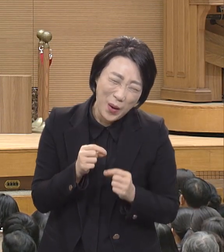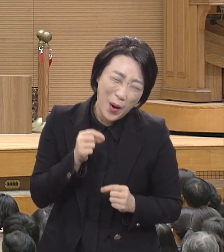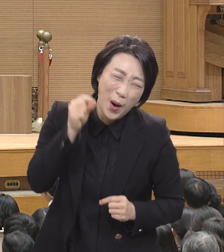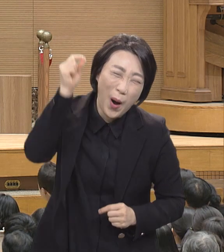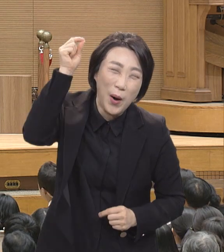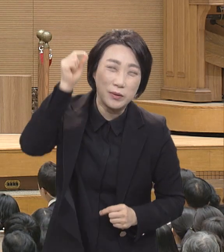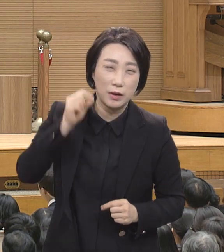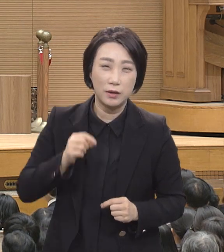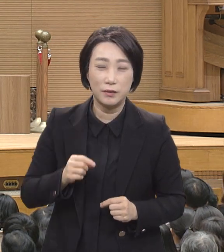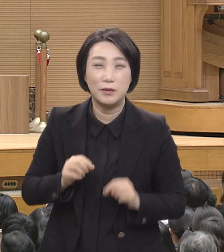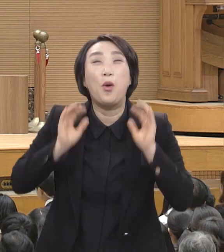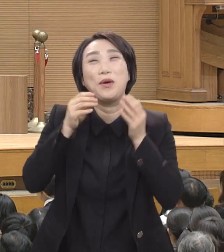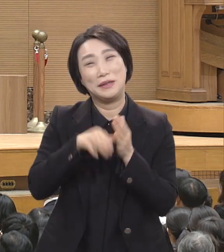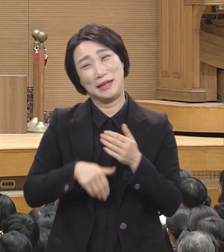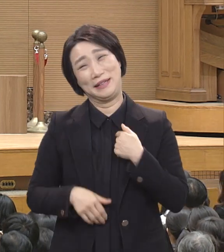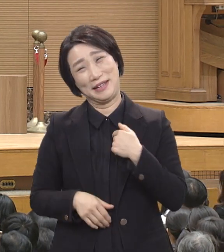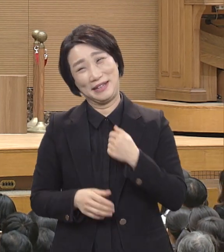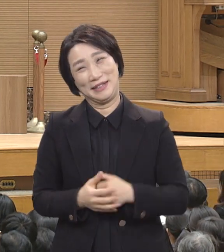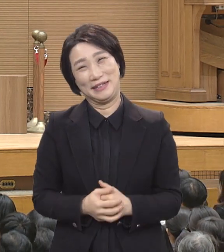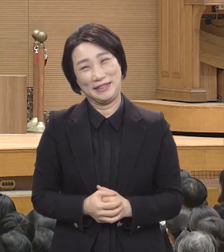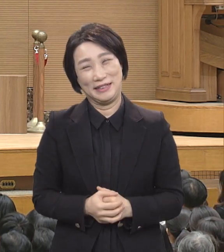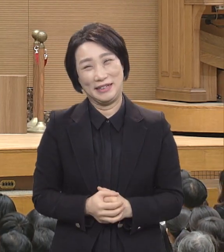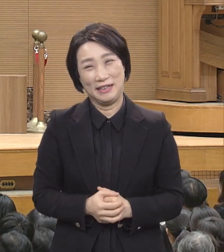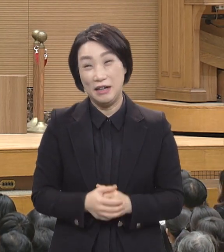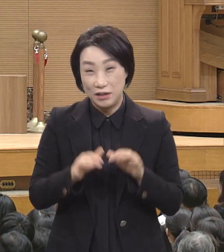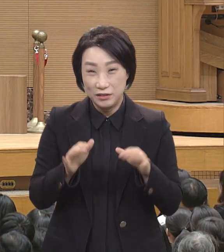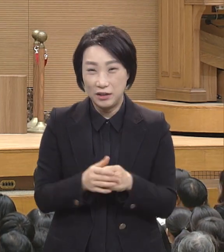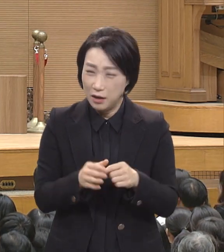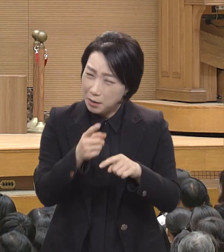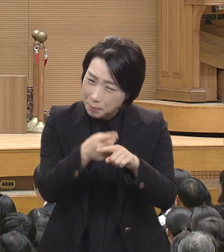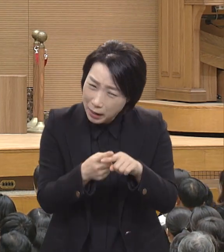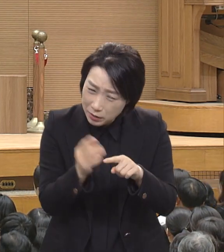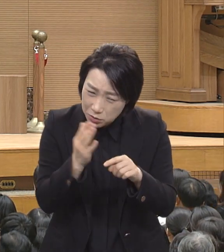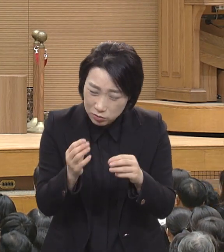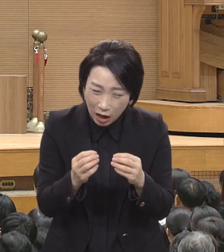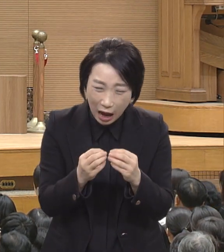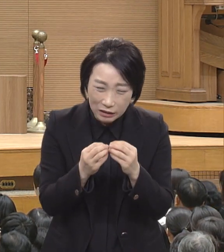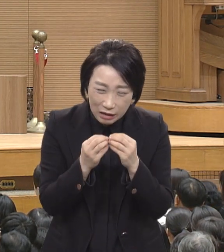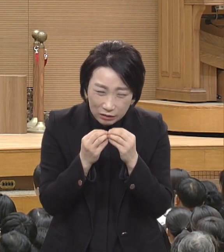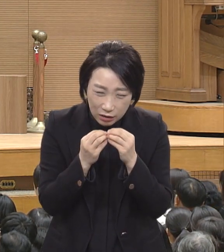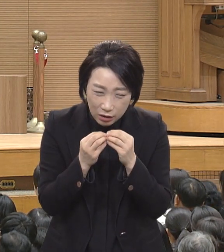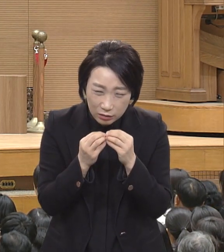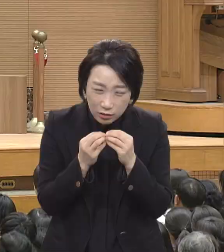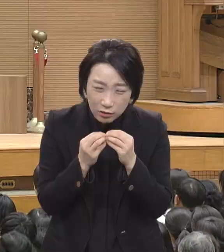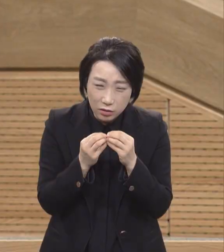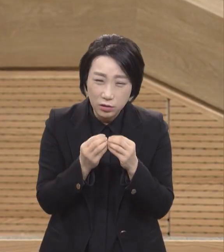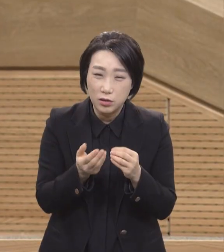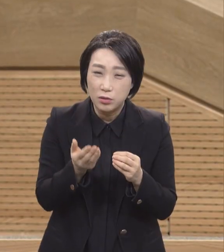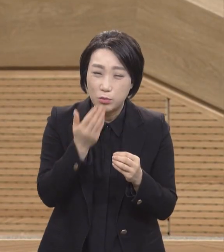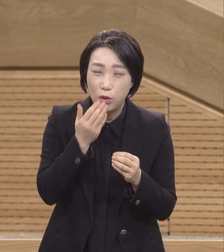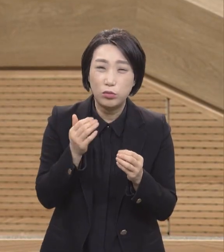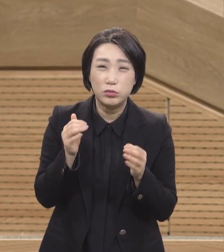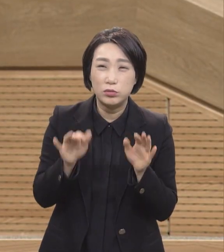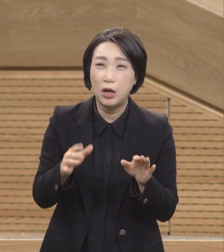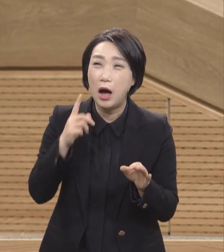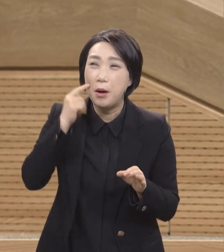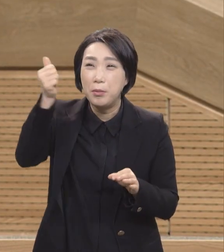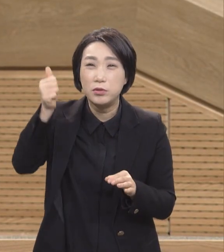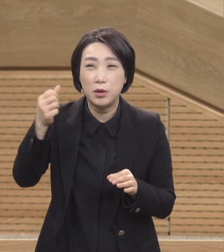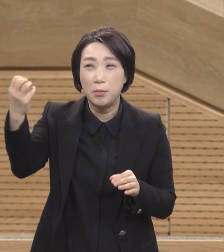아주 어릴 때거든요. 근데 반절쯤 먹었는데 아버지가 하시는 말쯤이